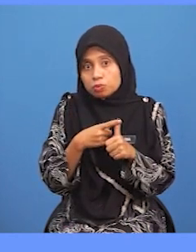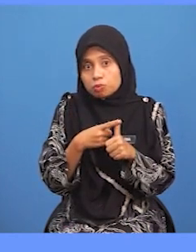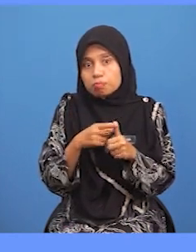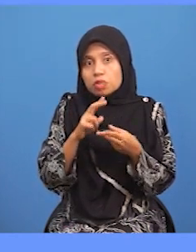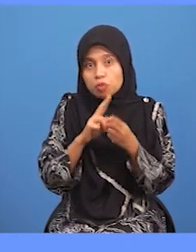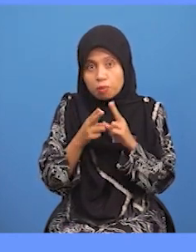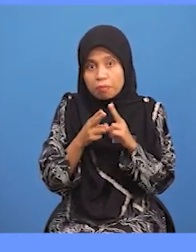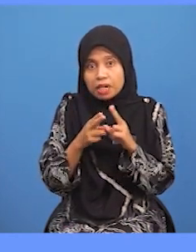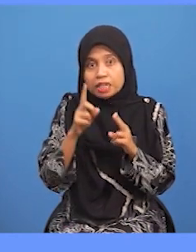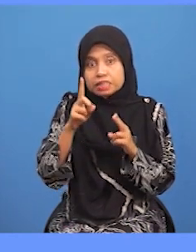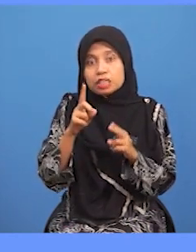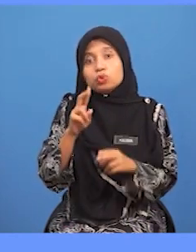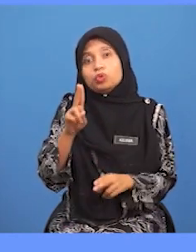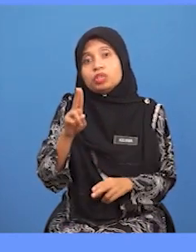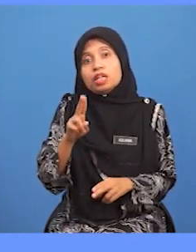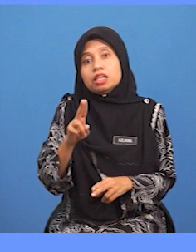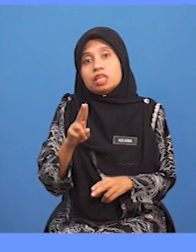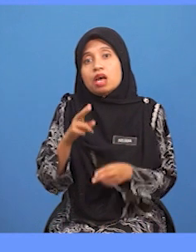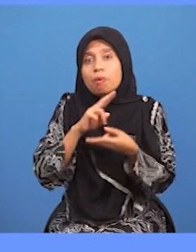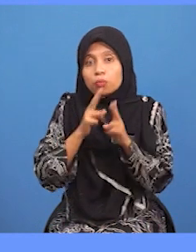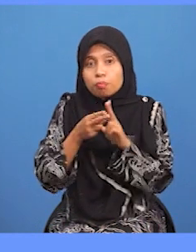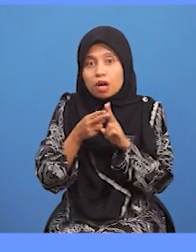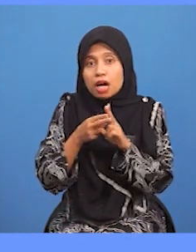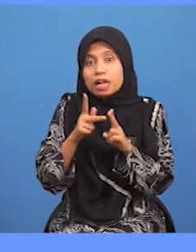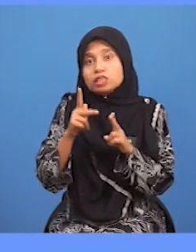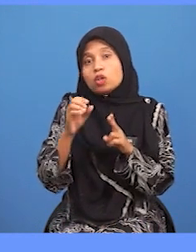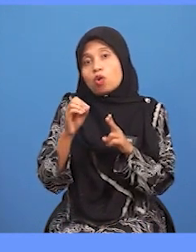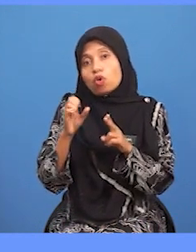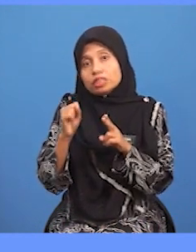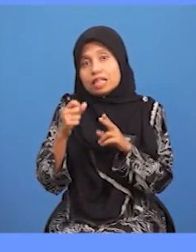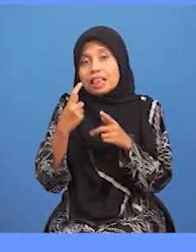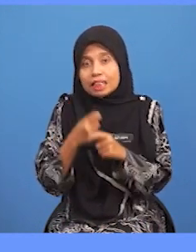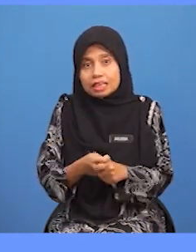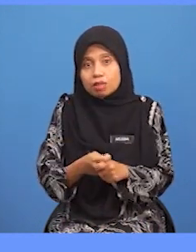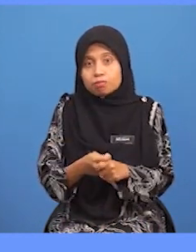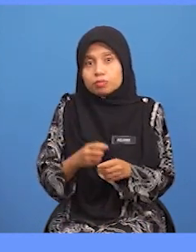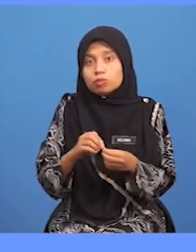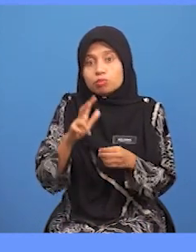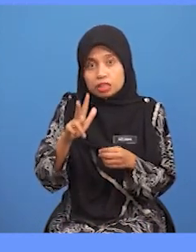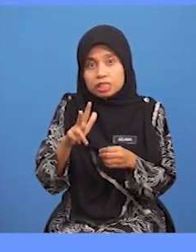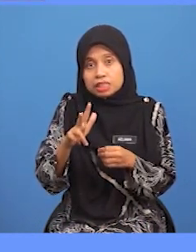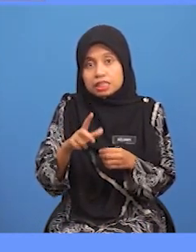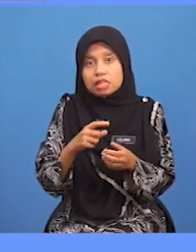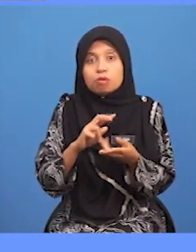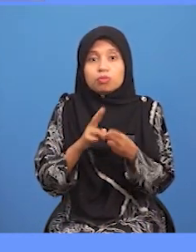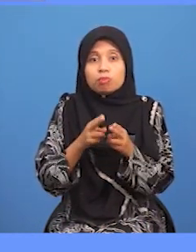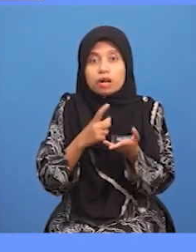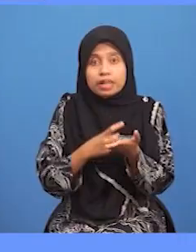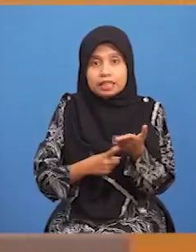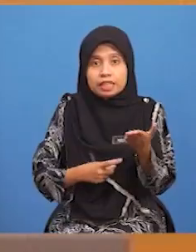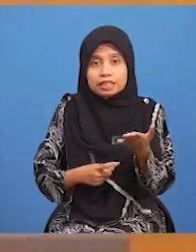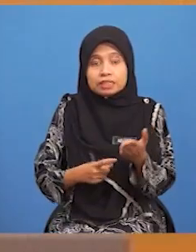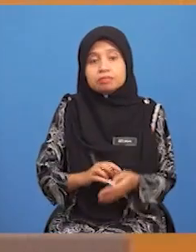berubah seunit. Kedua, perubahan kos tetap. Dan yang ketiga, perubahan harga jualan